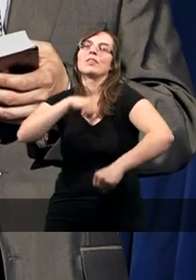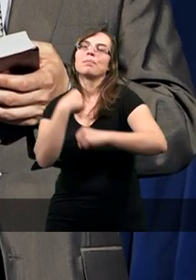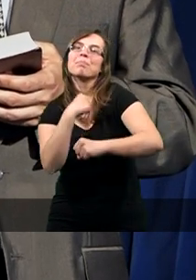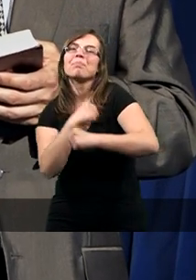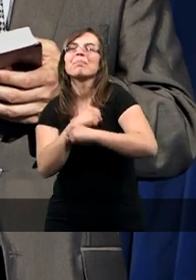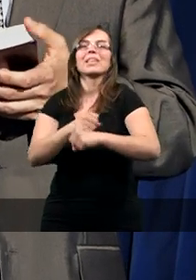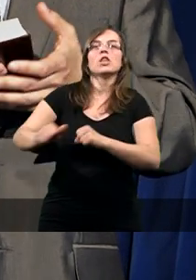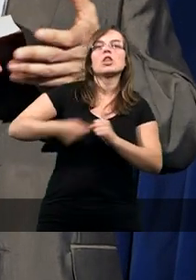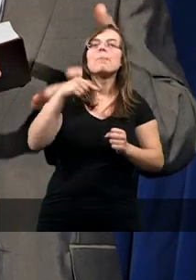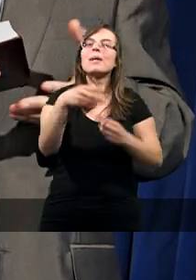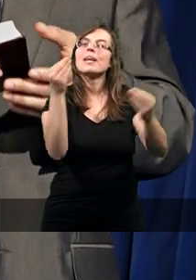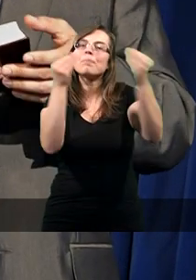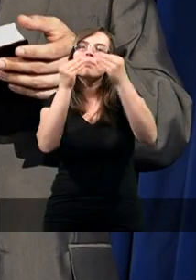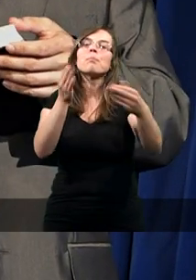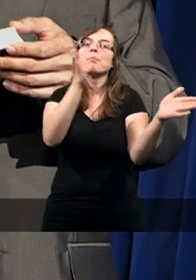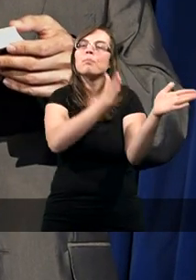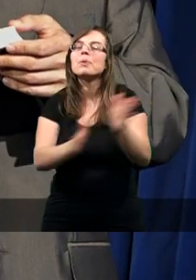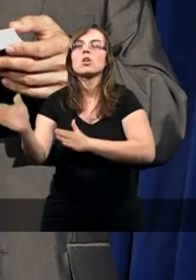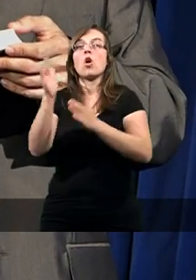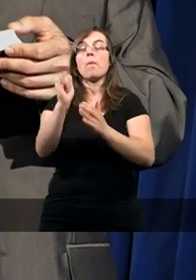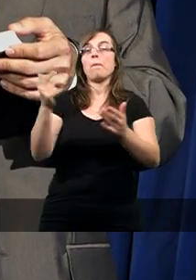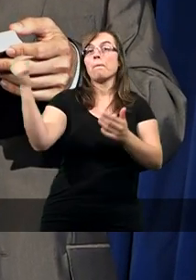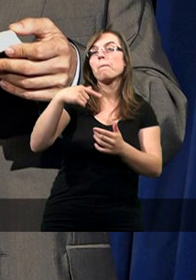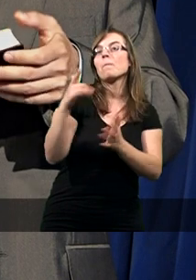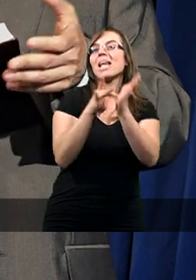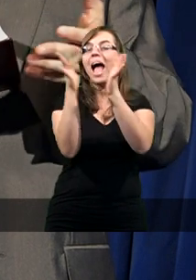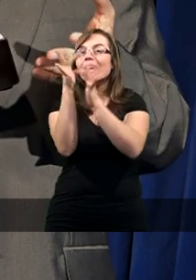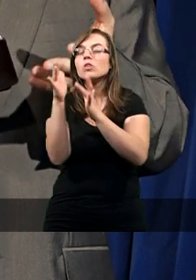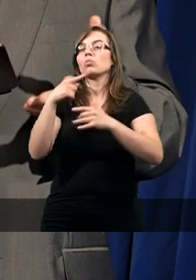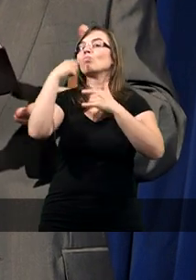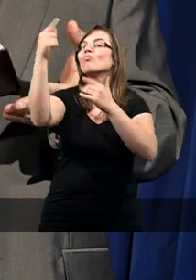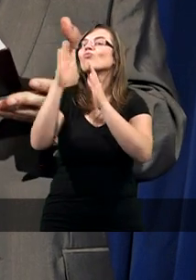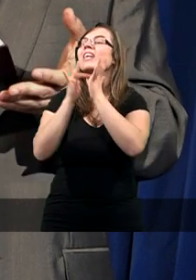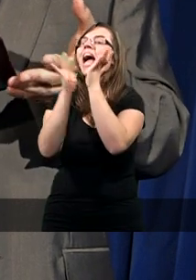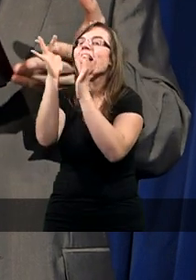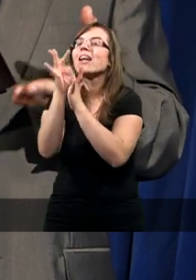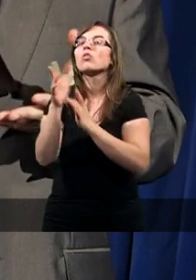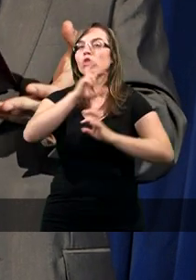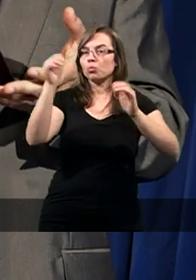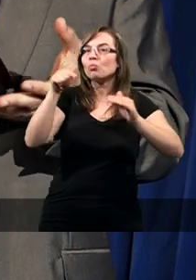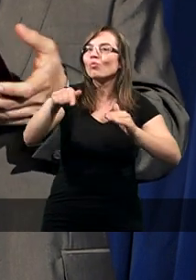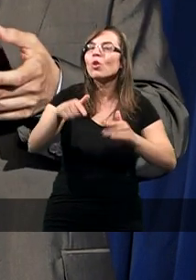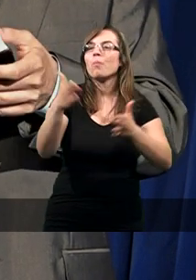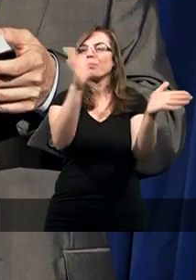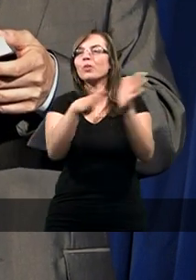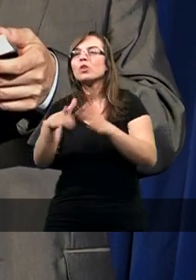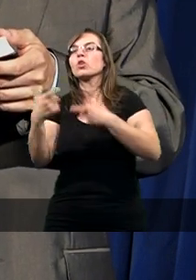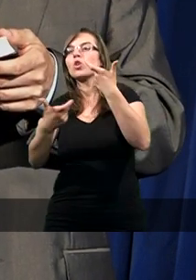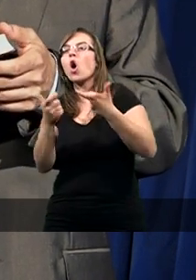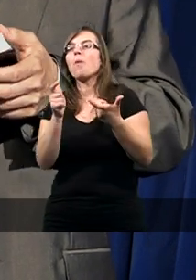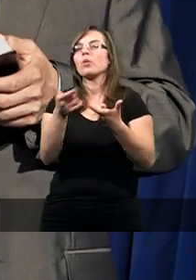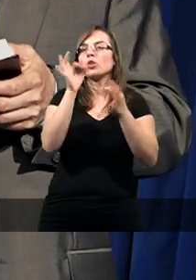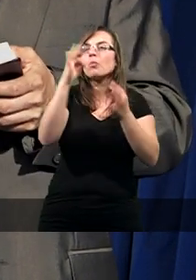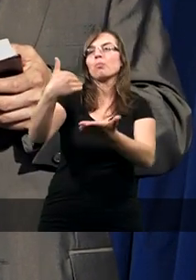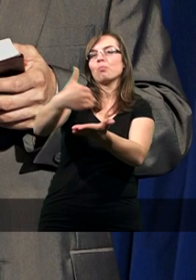to jedzenie przygotować, więc w pewnym momencie przyszła do Jezusa i powiedziała, Jezu, czy nie mógłbyś poprosić mojej siostry,